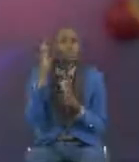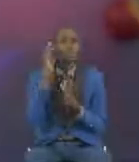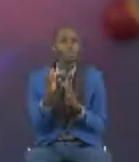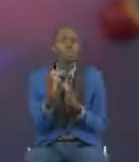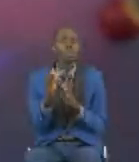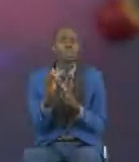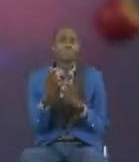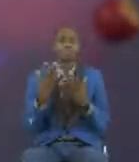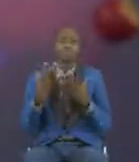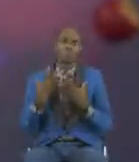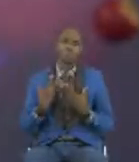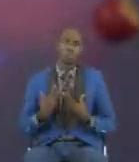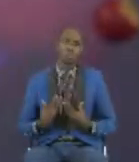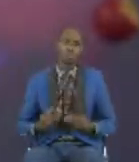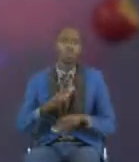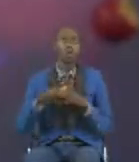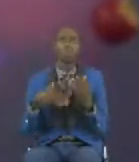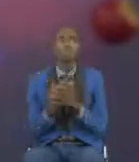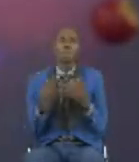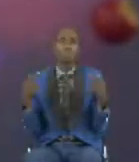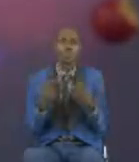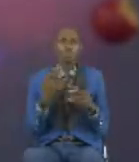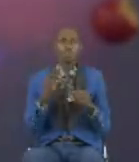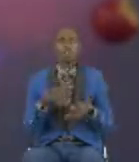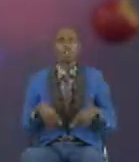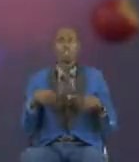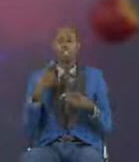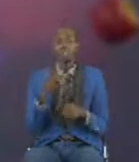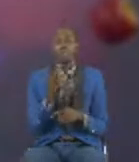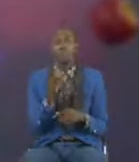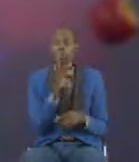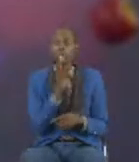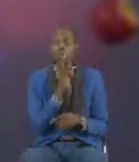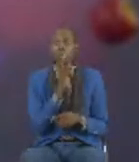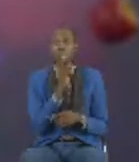va adoucir les douleurs de ta vie. L'eau